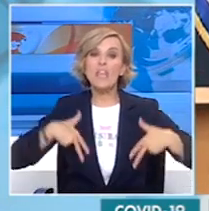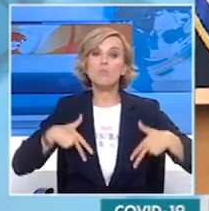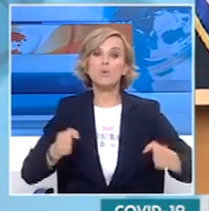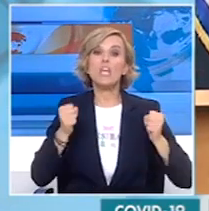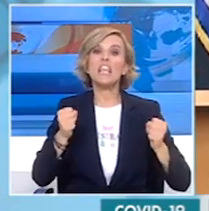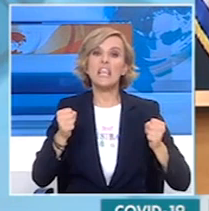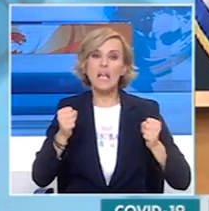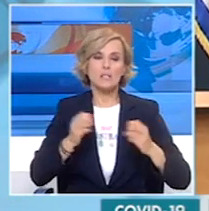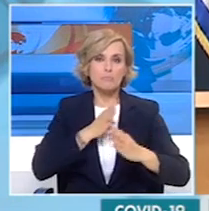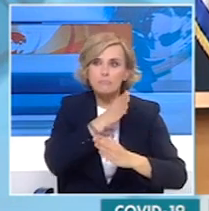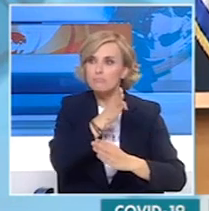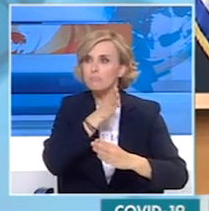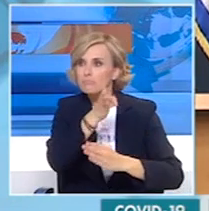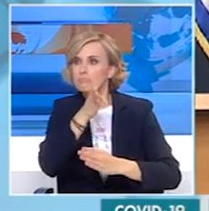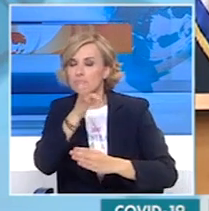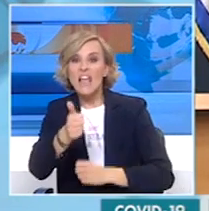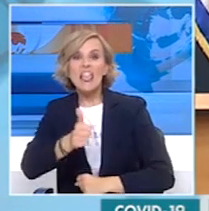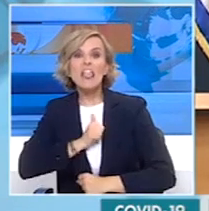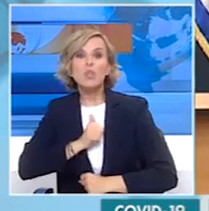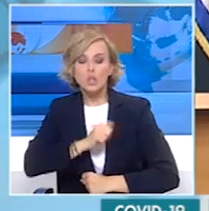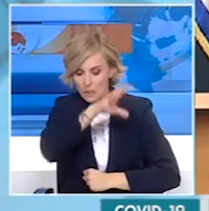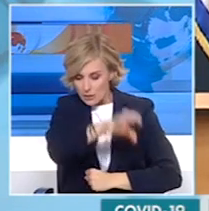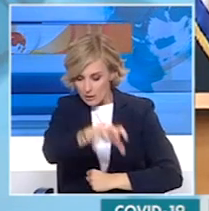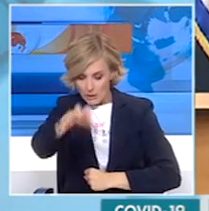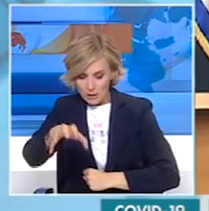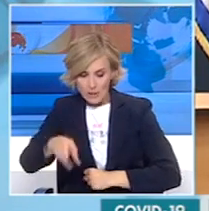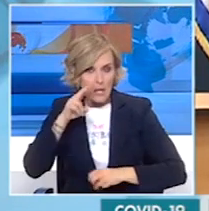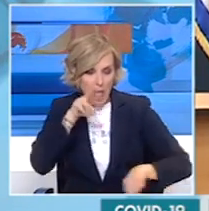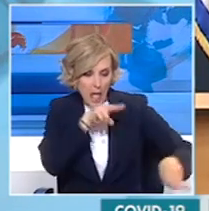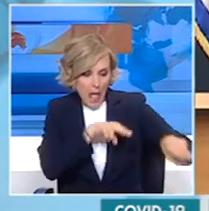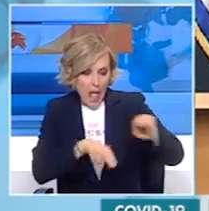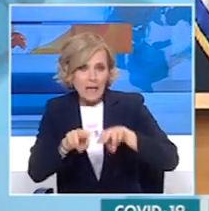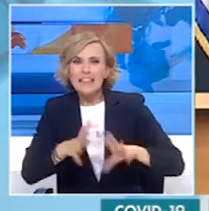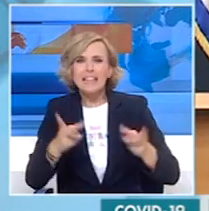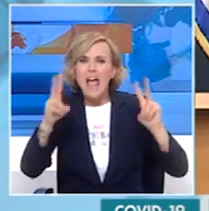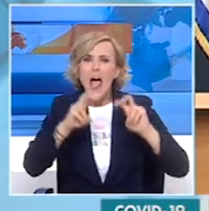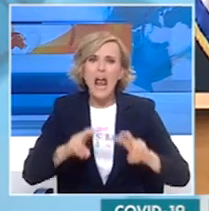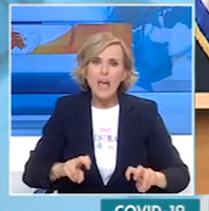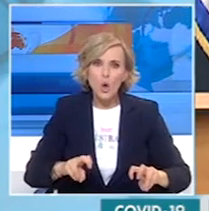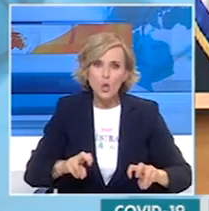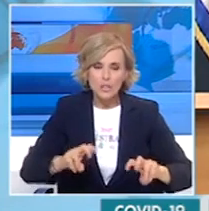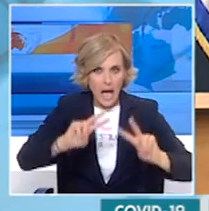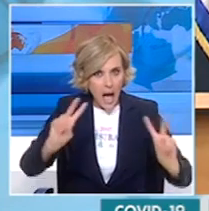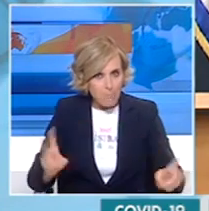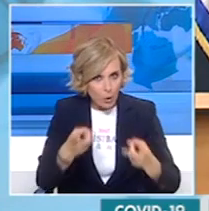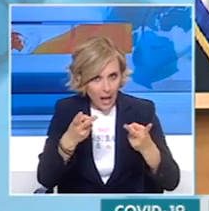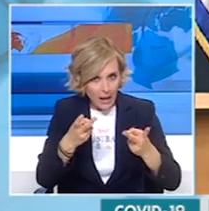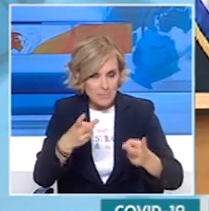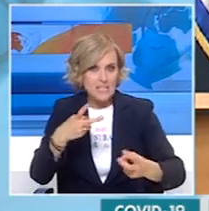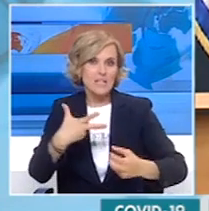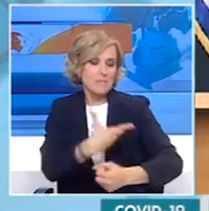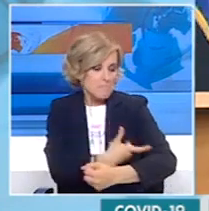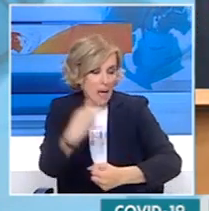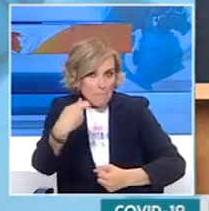με αποζημίωση από τον ΕΟΠΗ. Πότε αναμένεται να ενεργοποιηθεί αυτό το σχέδιο, τι ελέγχους θα αφορά, ανίχνευση του ιού ή αντισωμάτων και ποιοι θα είναι οι